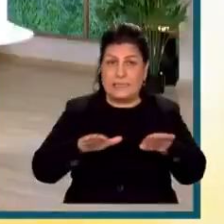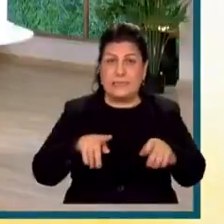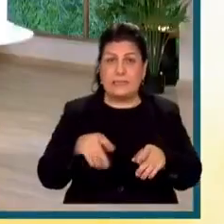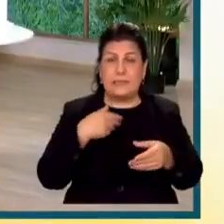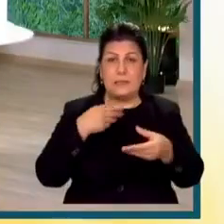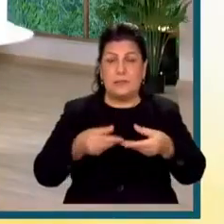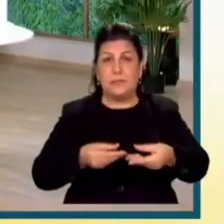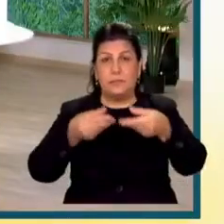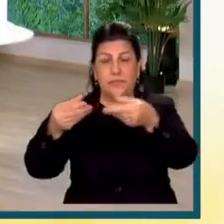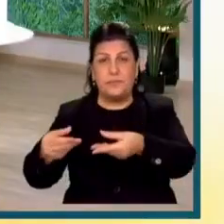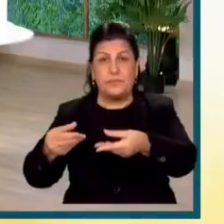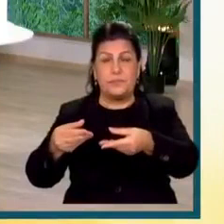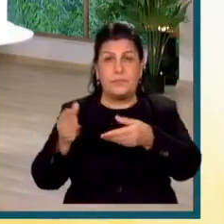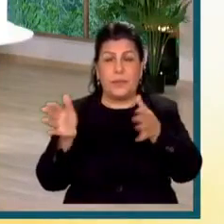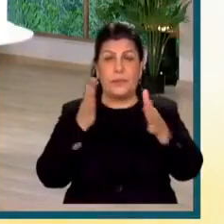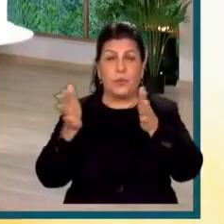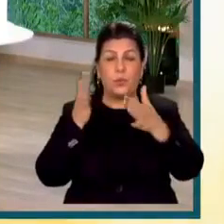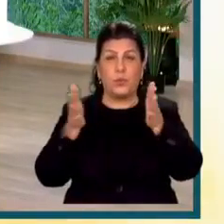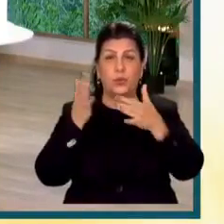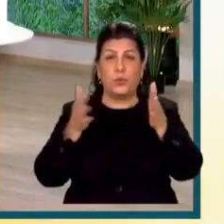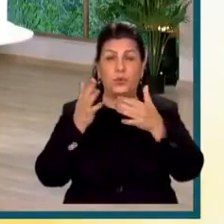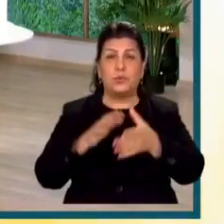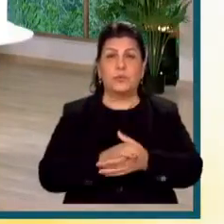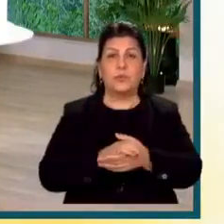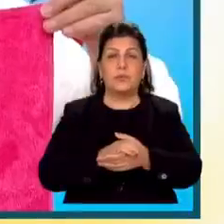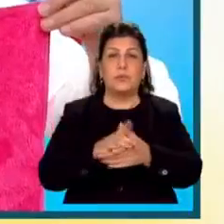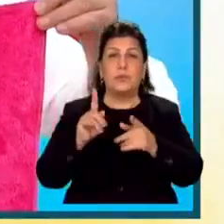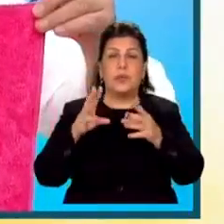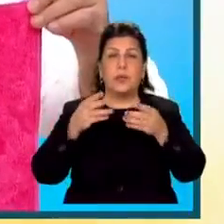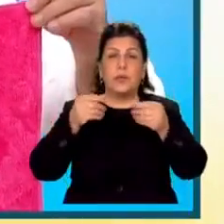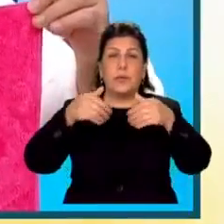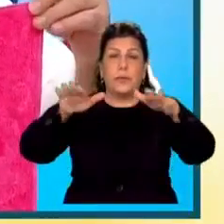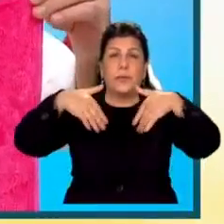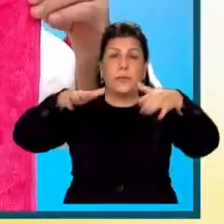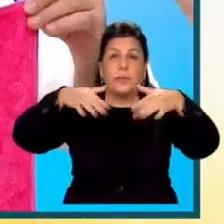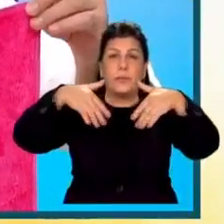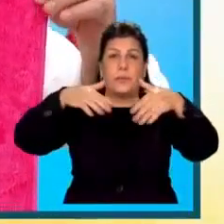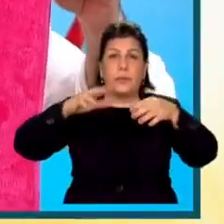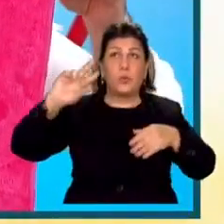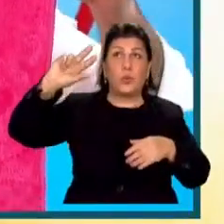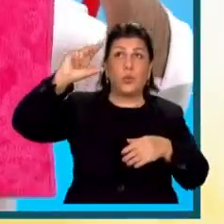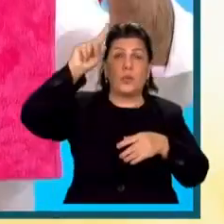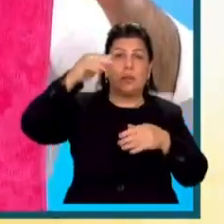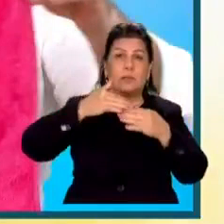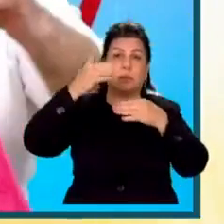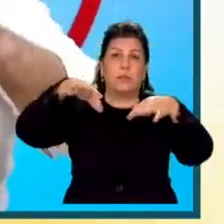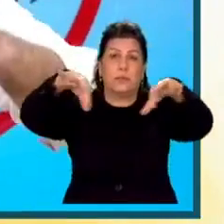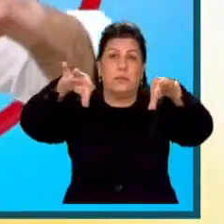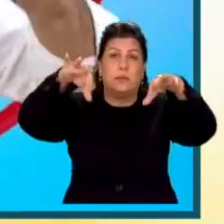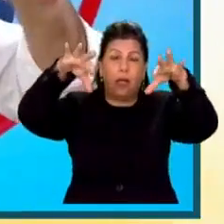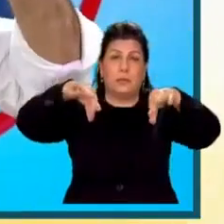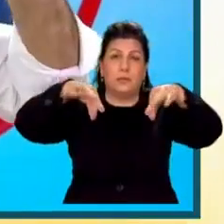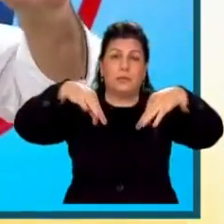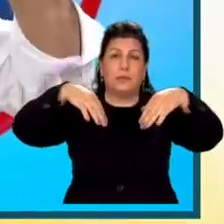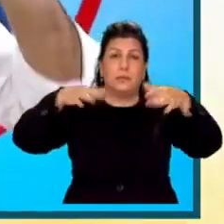götürüyoruz kurutuyoruz Evet kuruttuğumuz da Bunun içerisinde Güneşte güneşte normal asılıyor